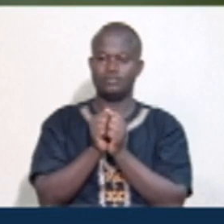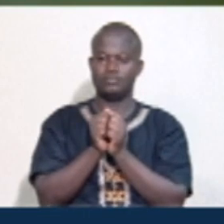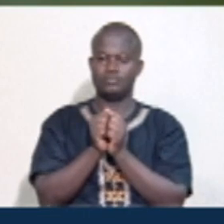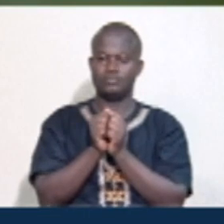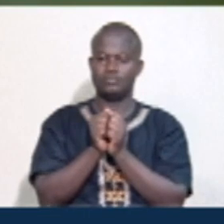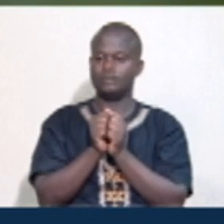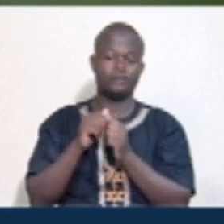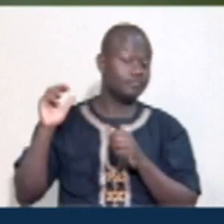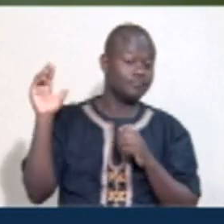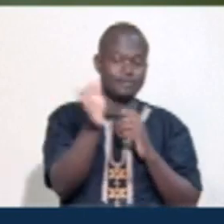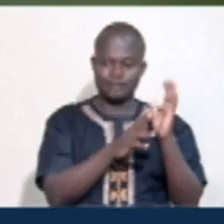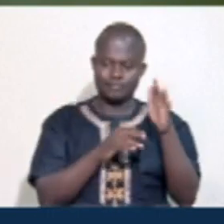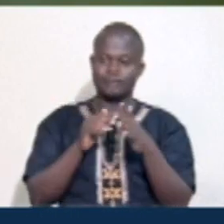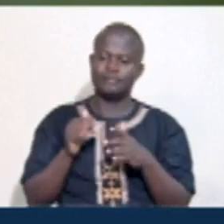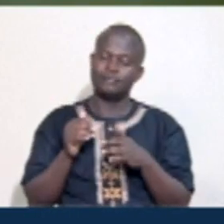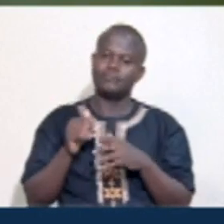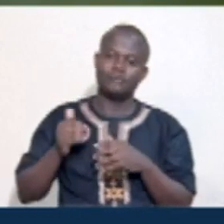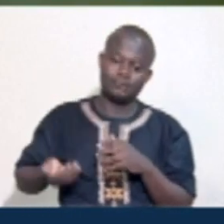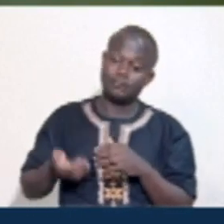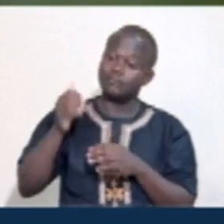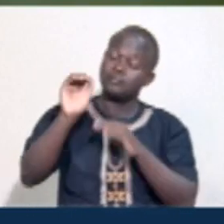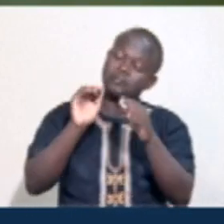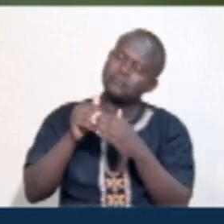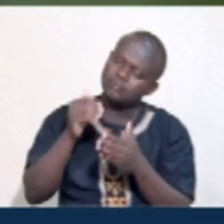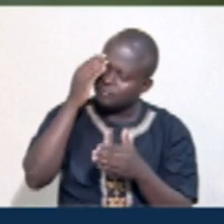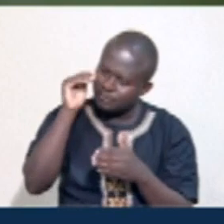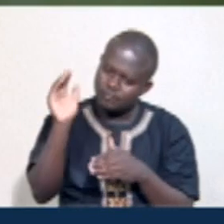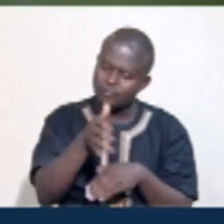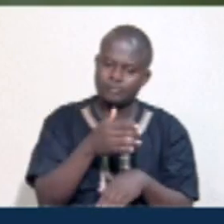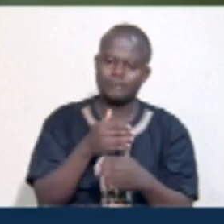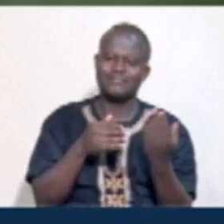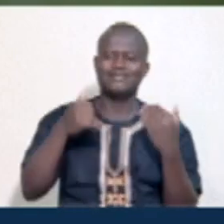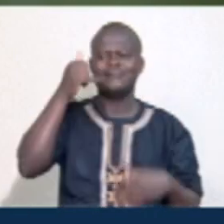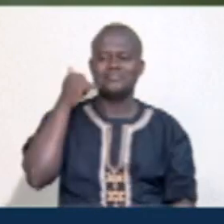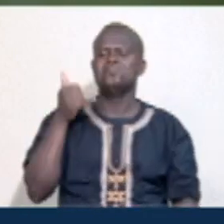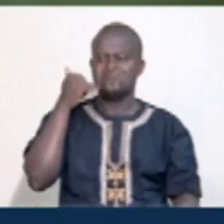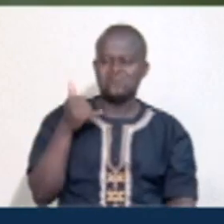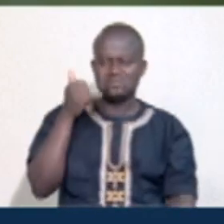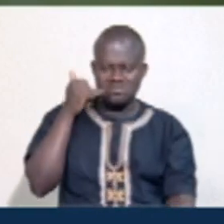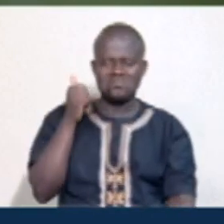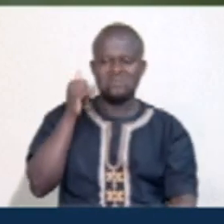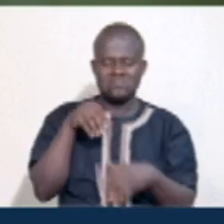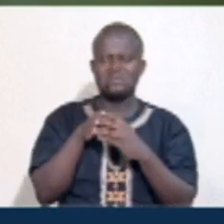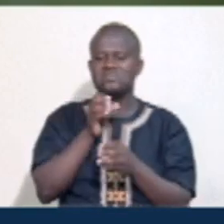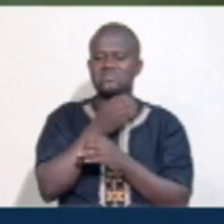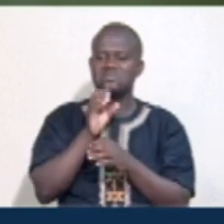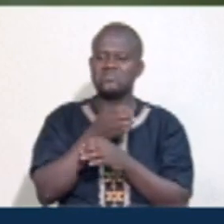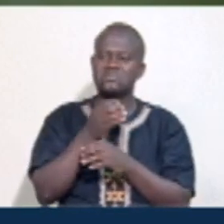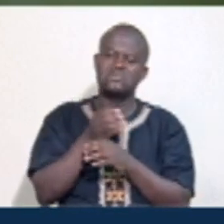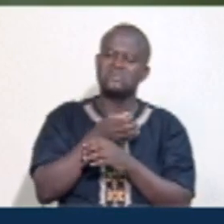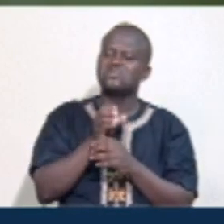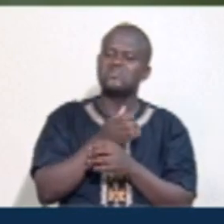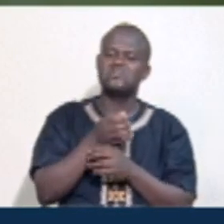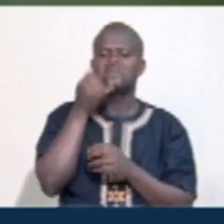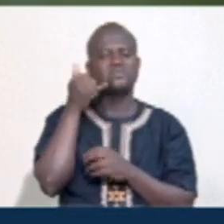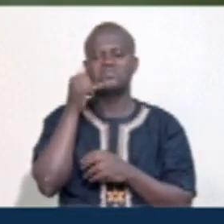ngo uko yamukubise hanyuma umugore ajya kubaza uwo mugabo wakubise umugore atesura muhora iki atarampamagara ndi mu kabare umuntu mpamagara inshuro eshatu ndi